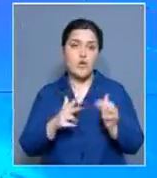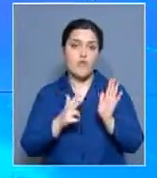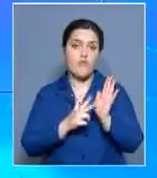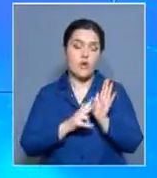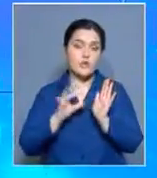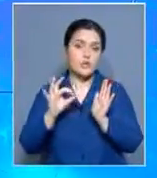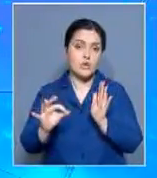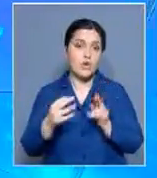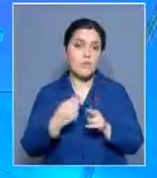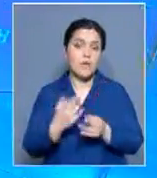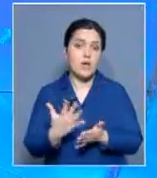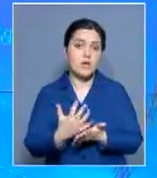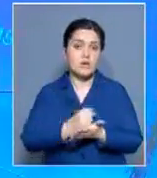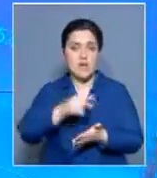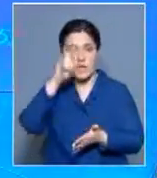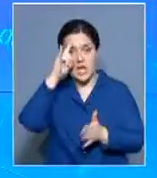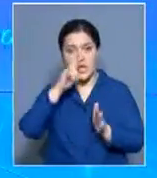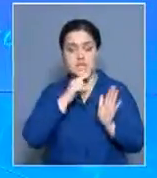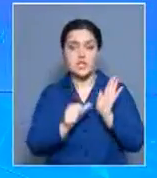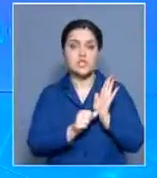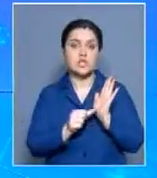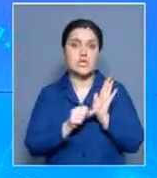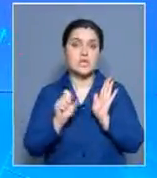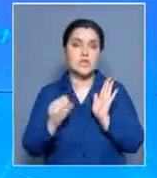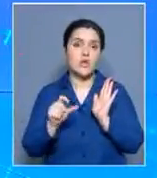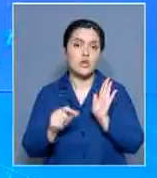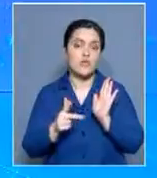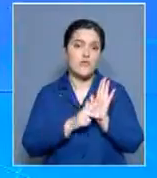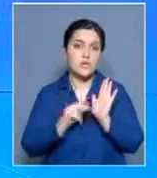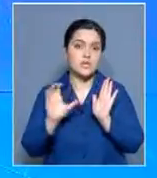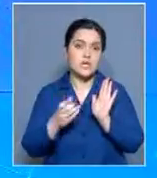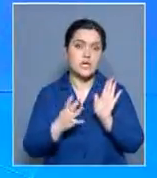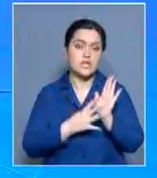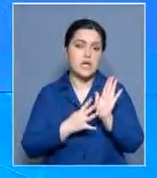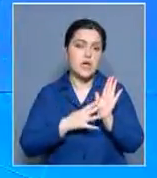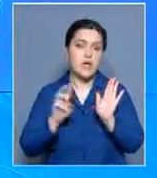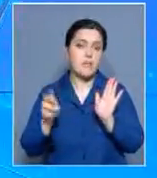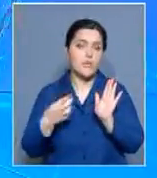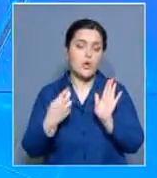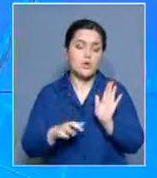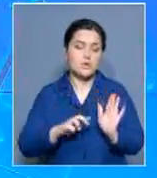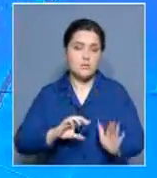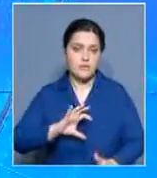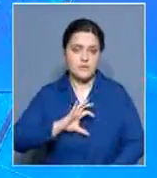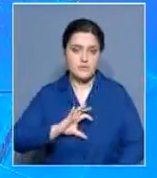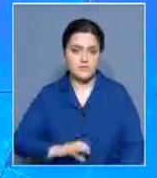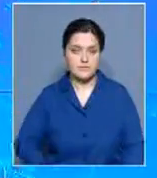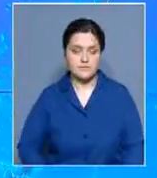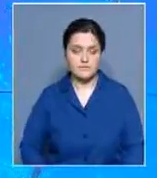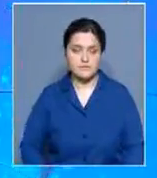образом, в копилке Казахстана сейчас 6 золотых, 8 серебряных и 9 бронзовых наград.